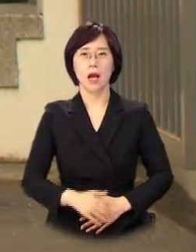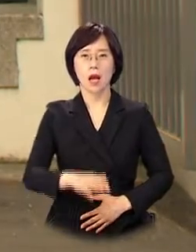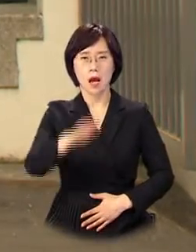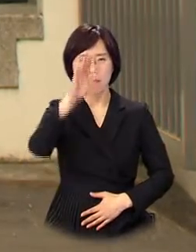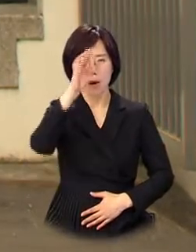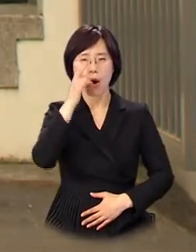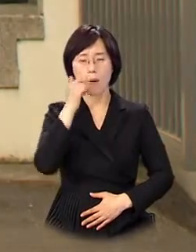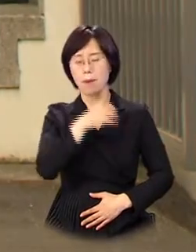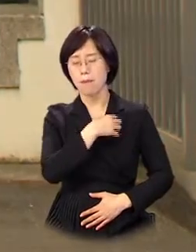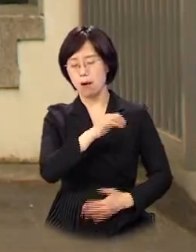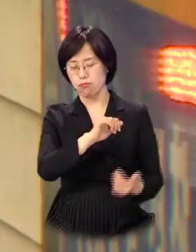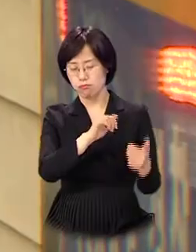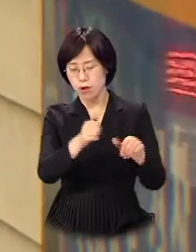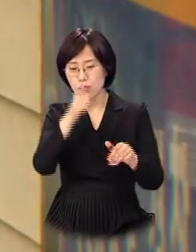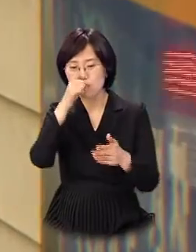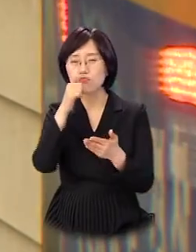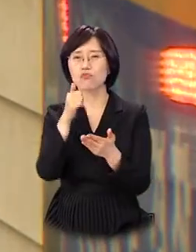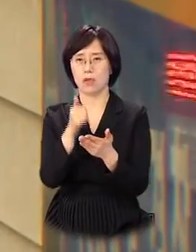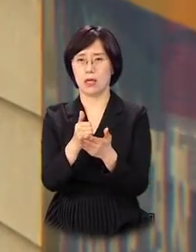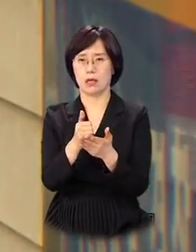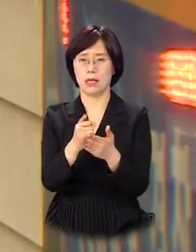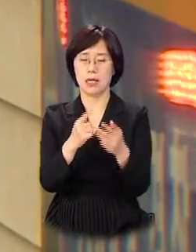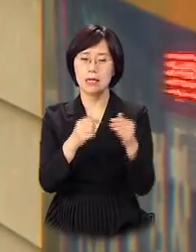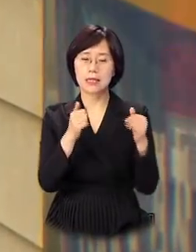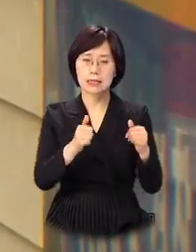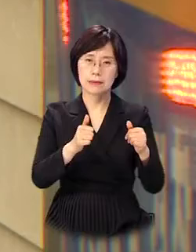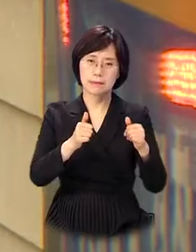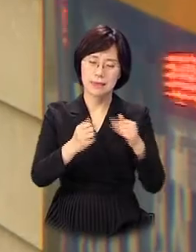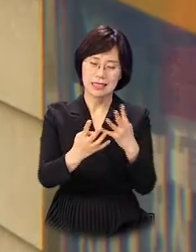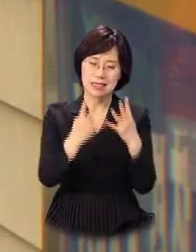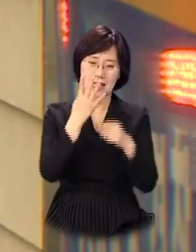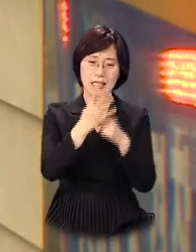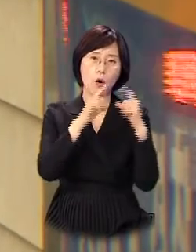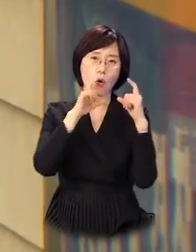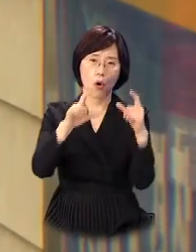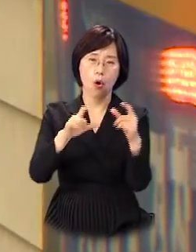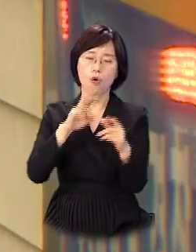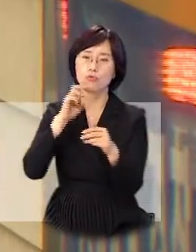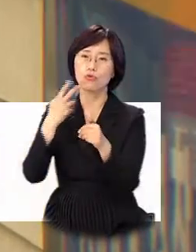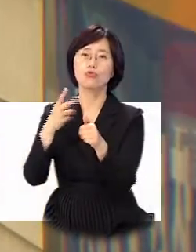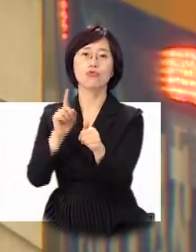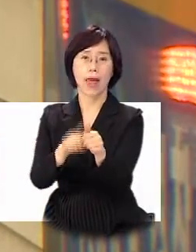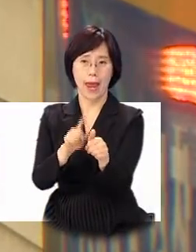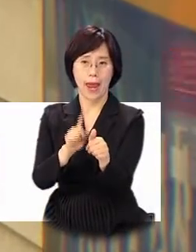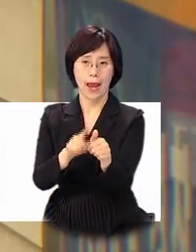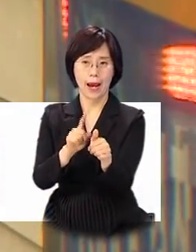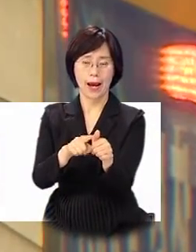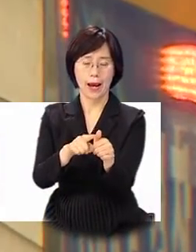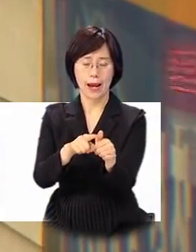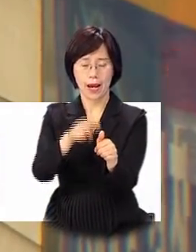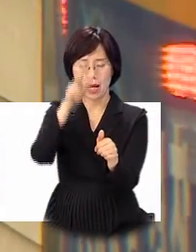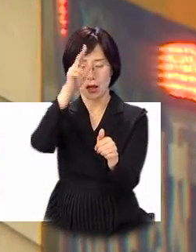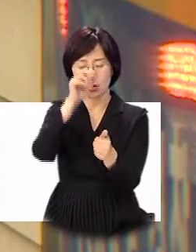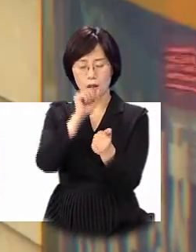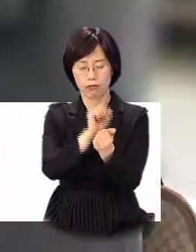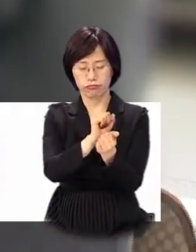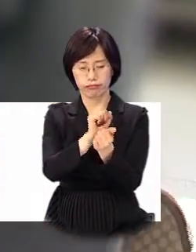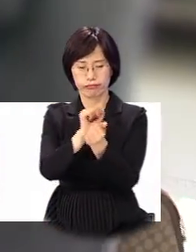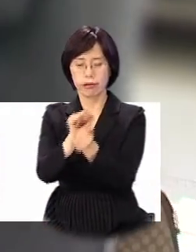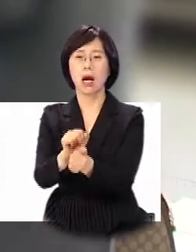병든 아버지를 방치해 숨지게 한 혐의로 1심에서 징역 4년을 선고받은 22살 A씨가 호송차에서